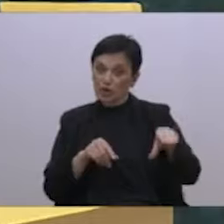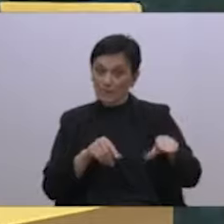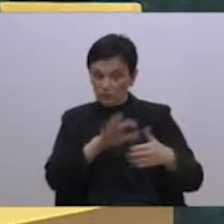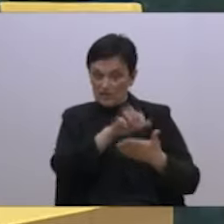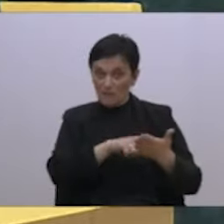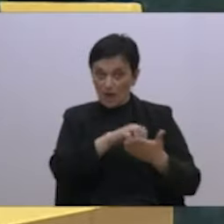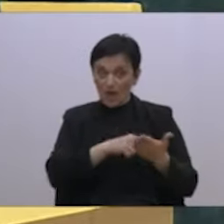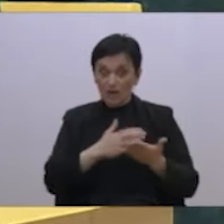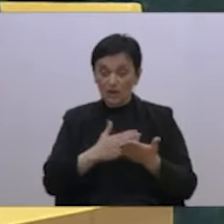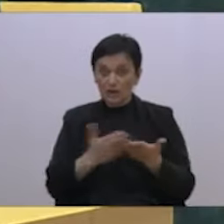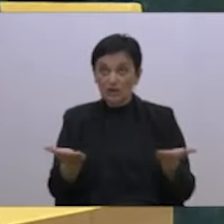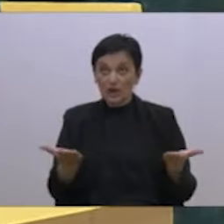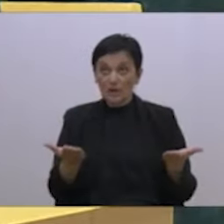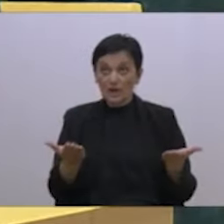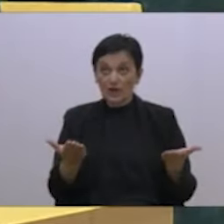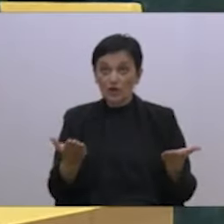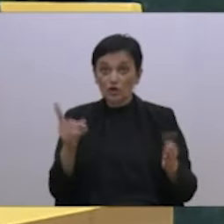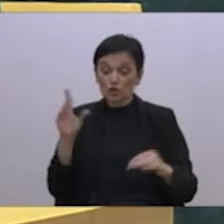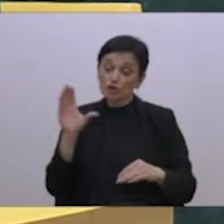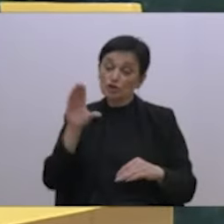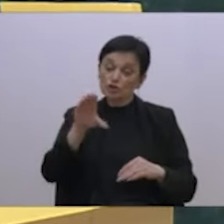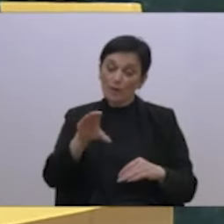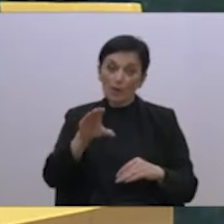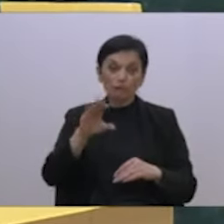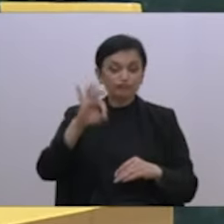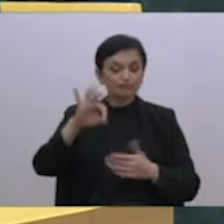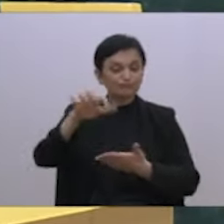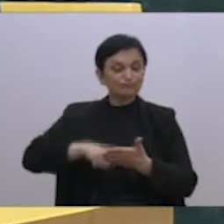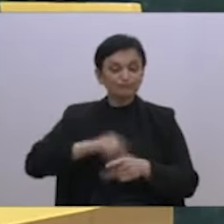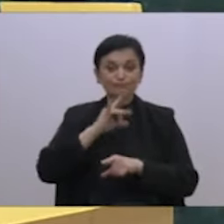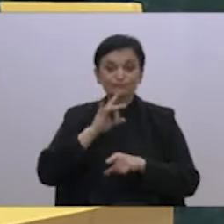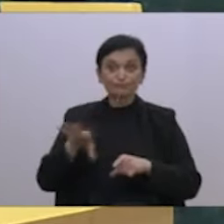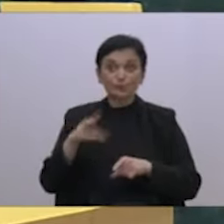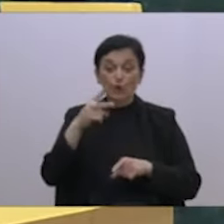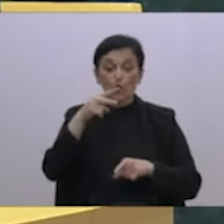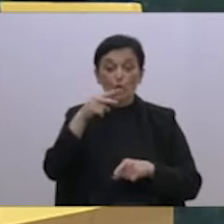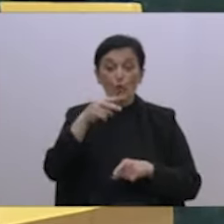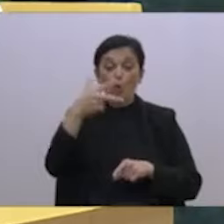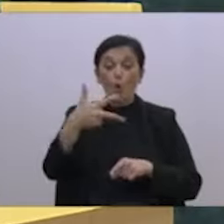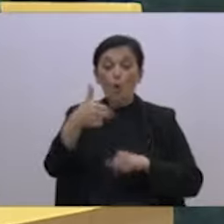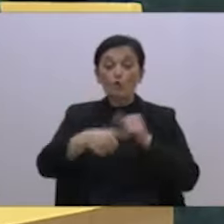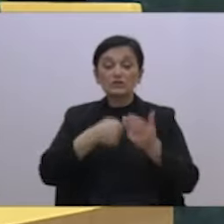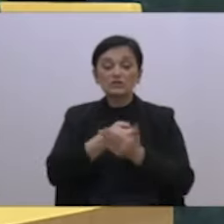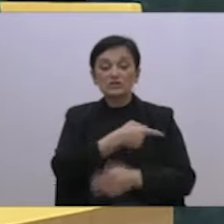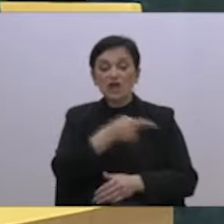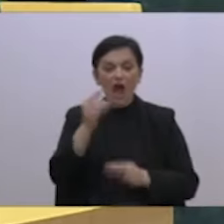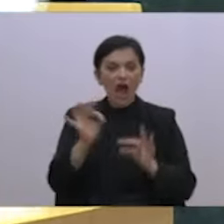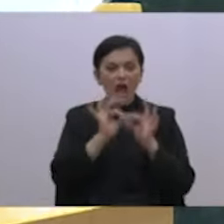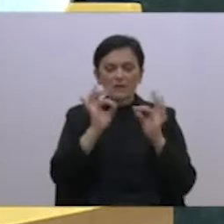ხოლმე ის შემოიტანს დაუბეგრავად და 2030 წლამდე არაფერს